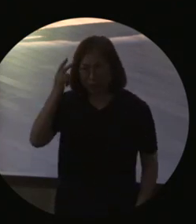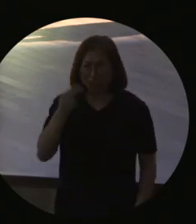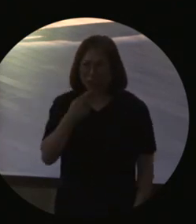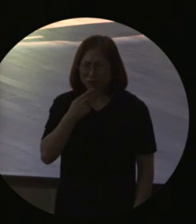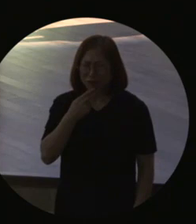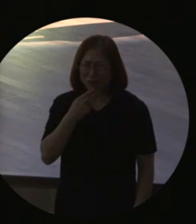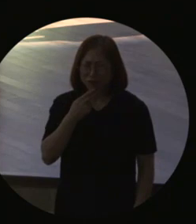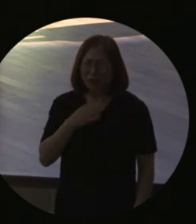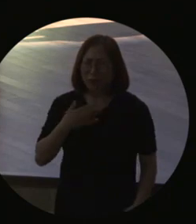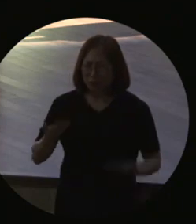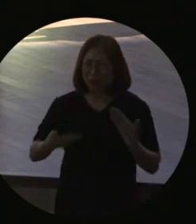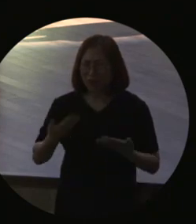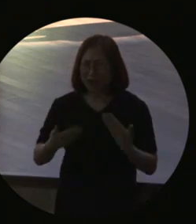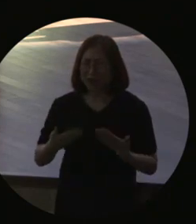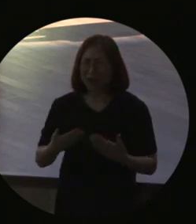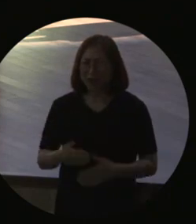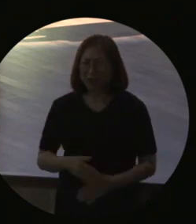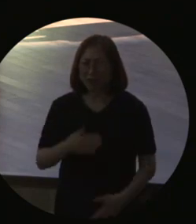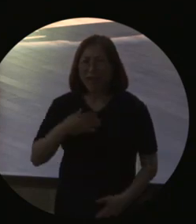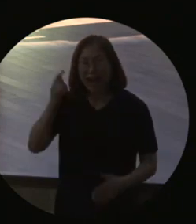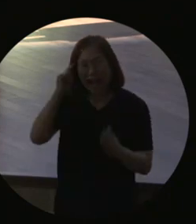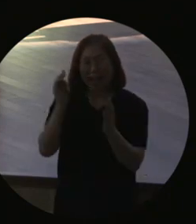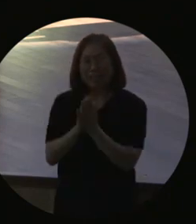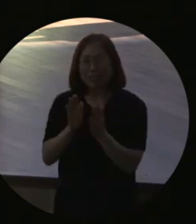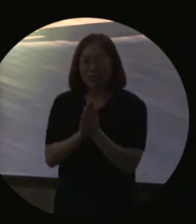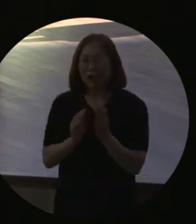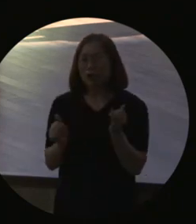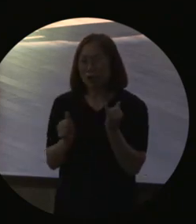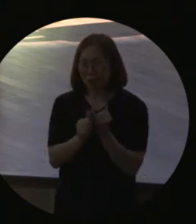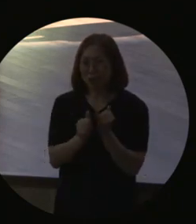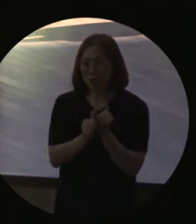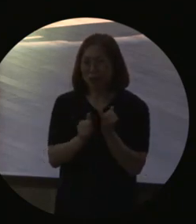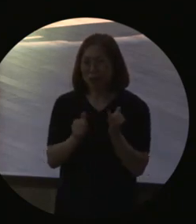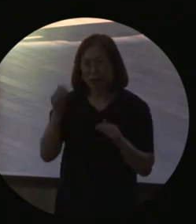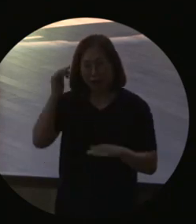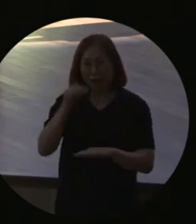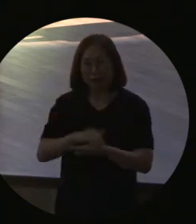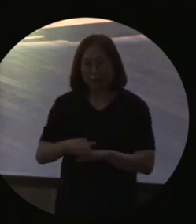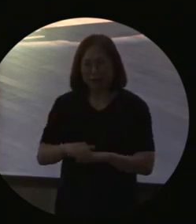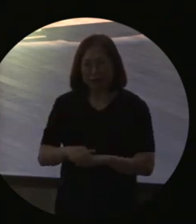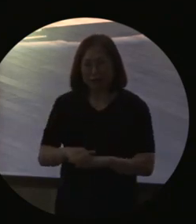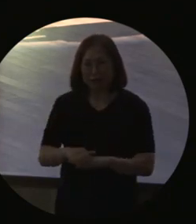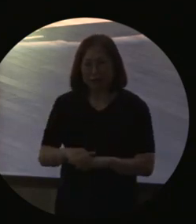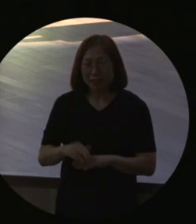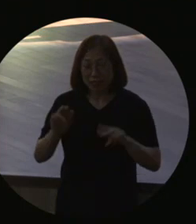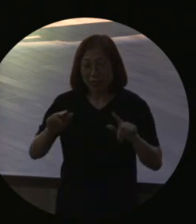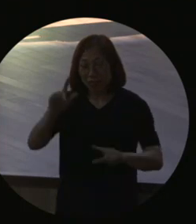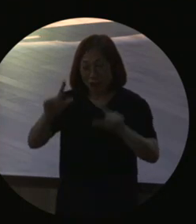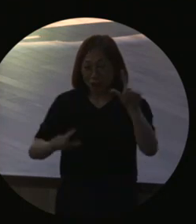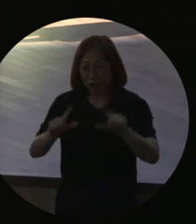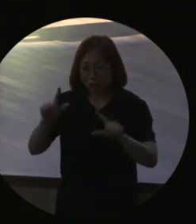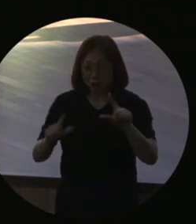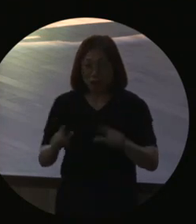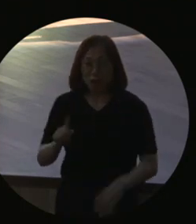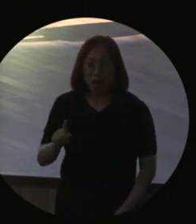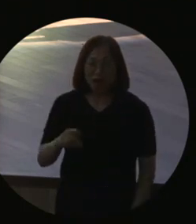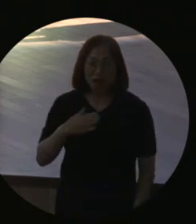없다니까. 내가 알아서 할게, 엄마. 현실은 무슨 현실이야. 지금 내가 있는 데가 현실이지.